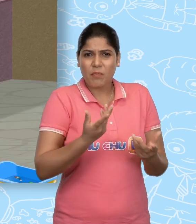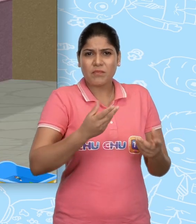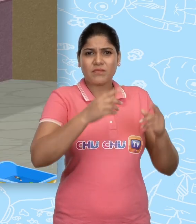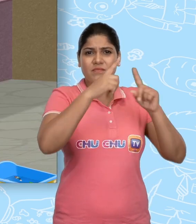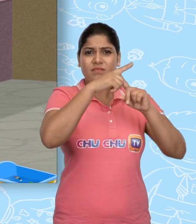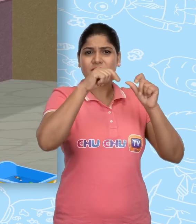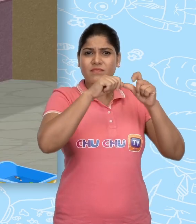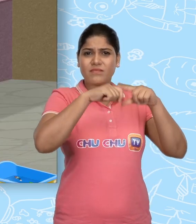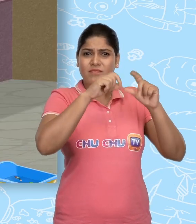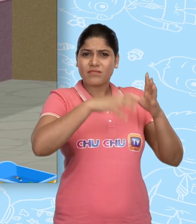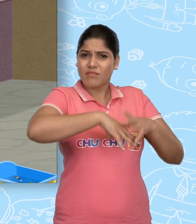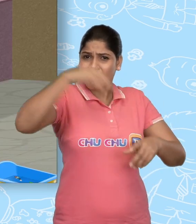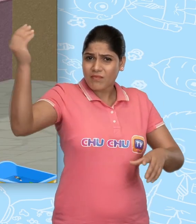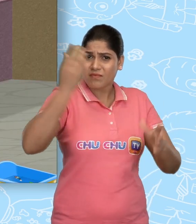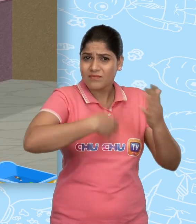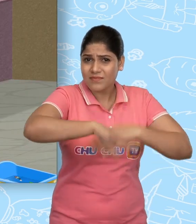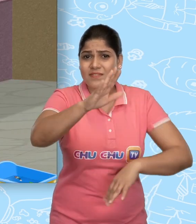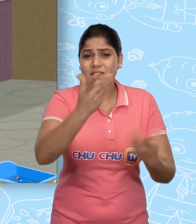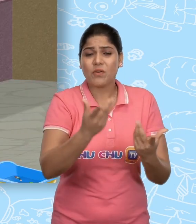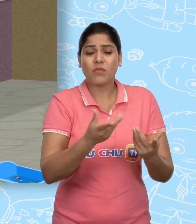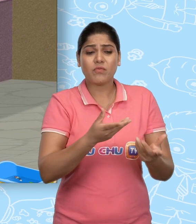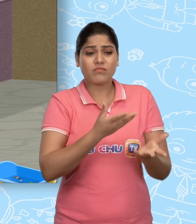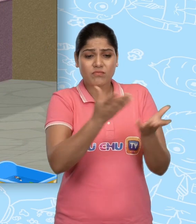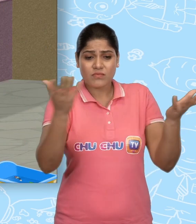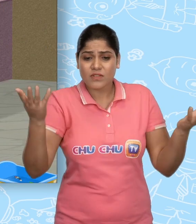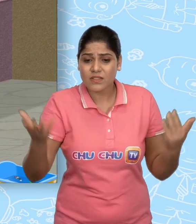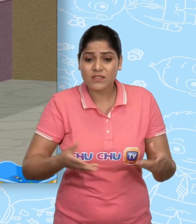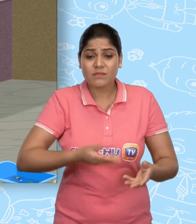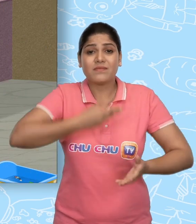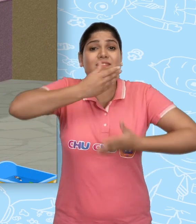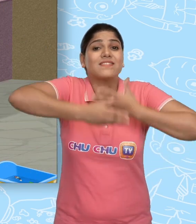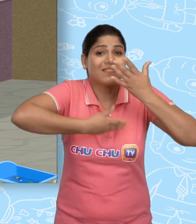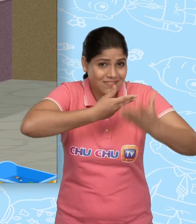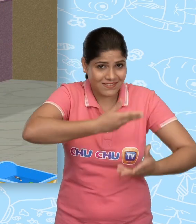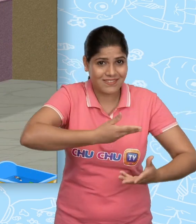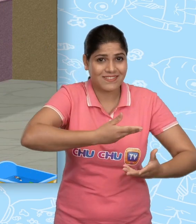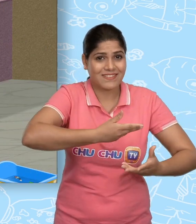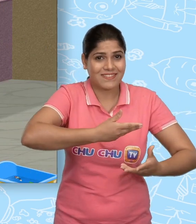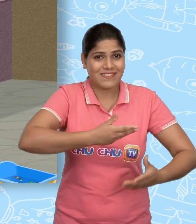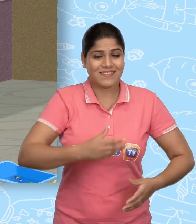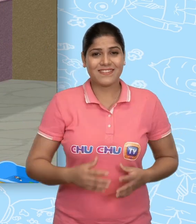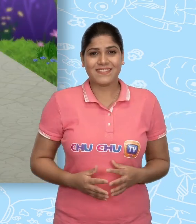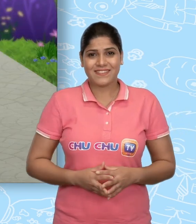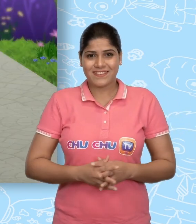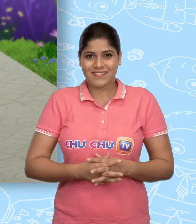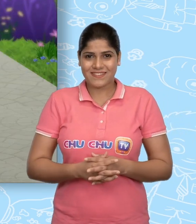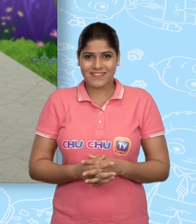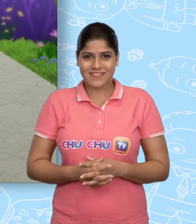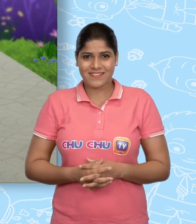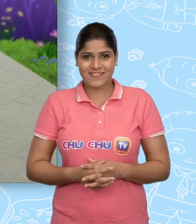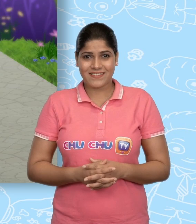मेरे पास एक तरकीब है, चलो बेबी टाकू को बाहर ले चलते हैं और इनके बारे में बताते हैं।